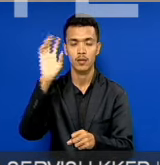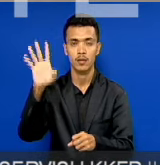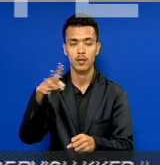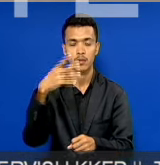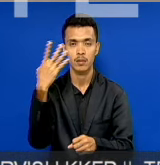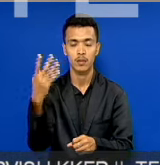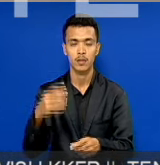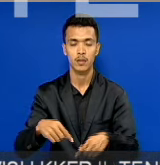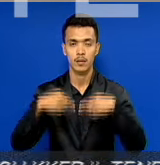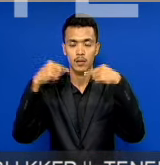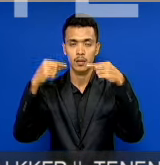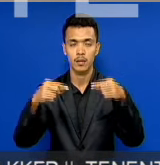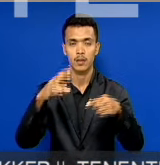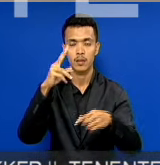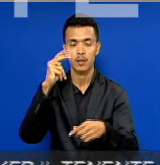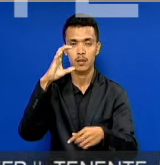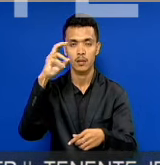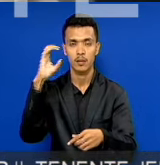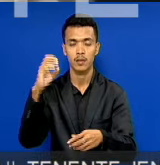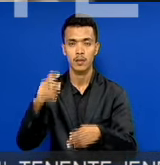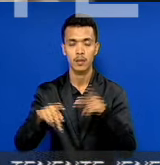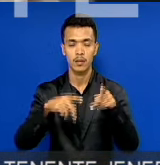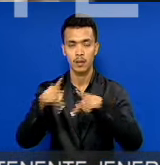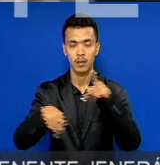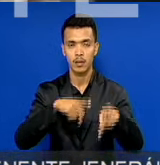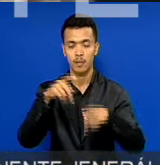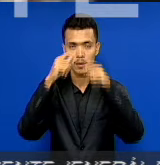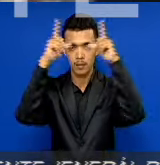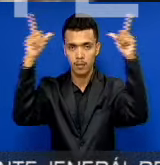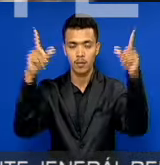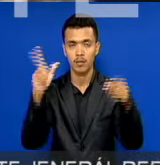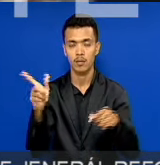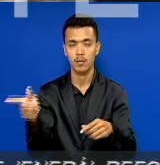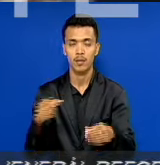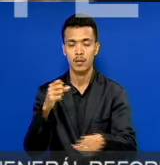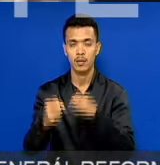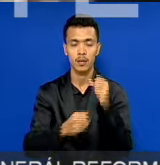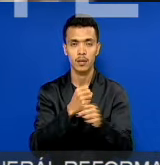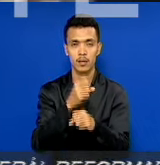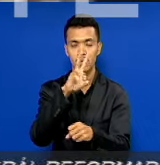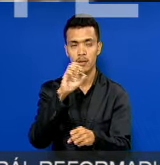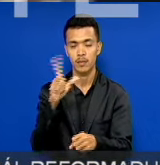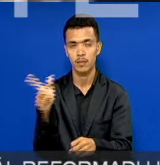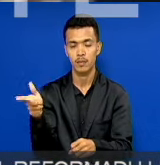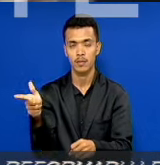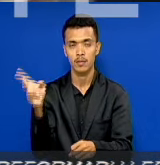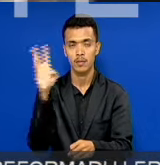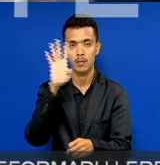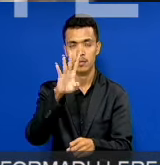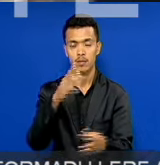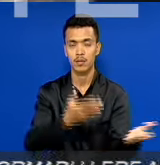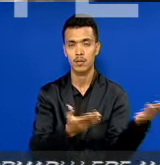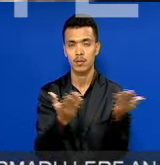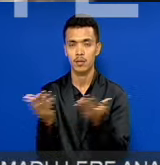se reintegra tan Timor-Leste na in rua nulu. Tinan ida ne ita sempre ia alvo ida atu lori to na in rua nulu. Maybe ne